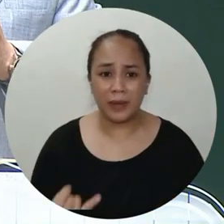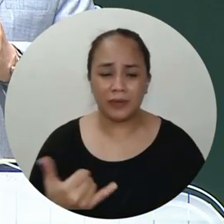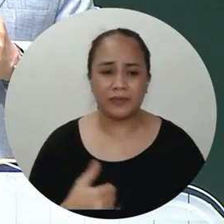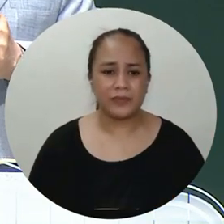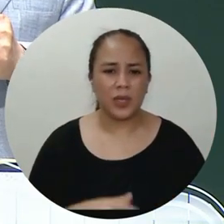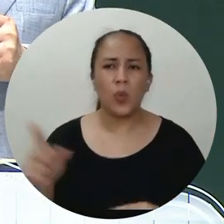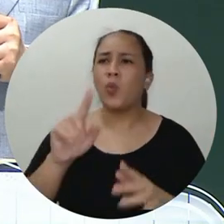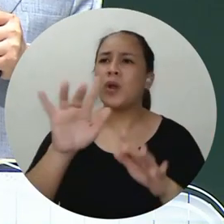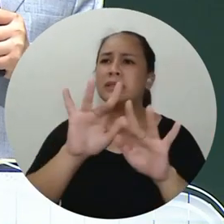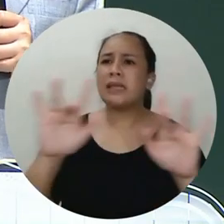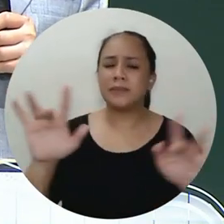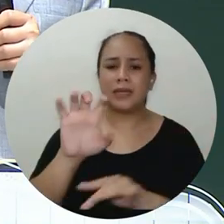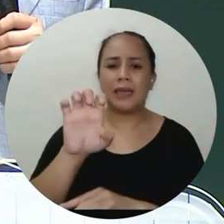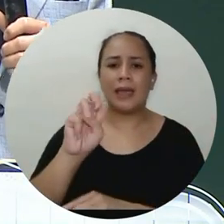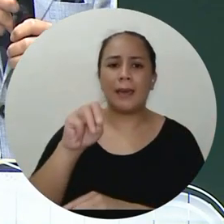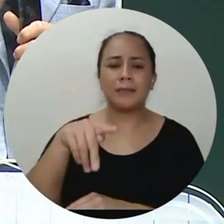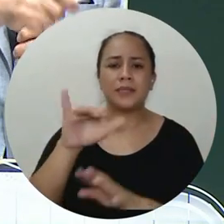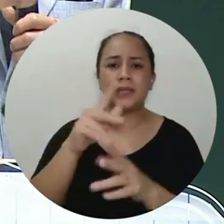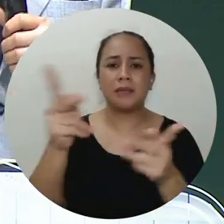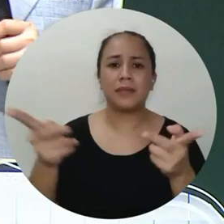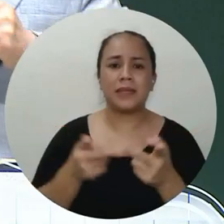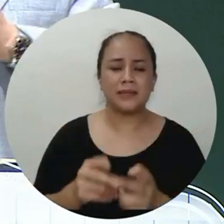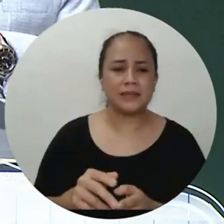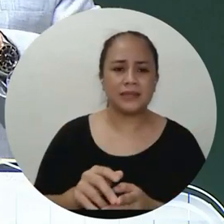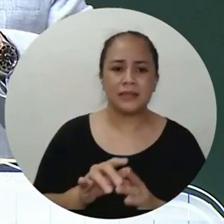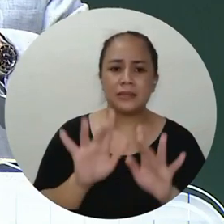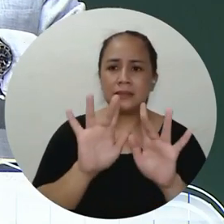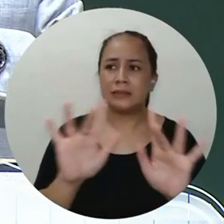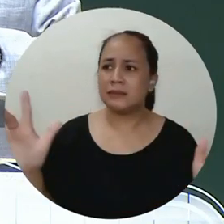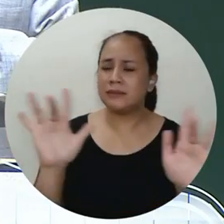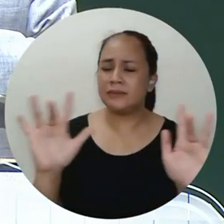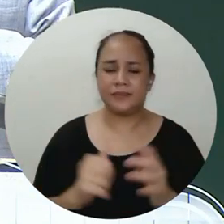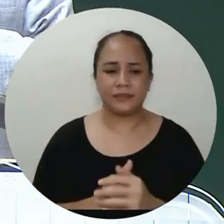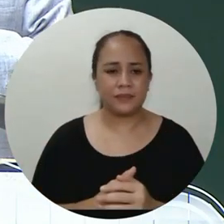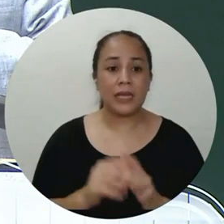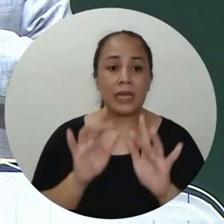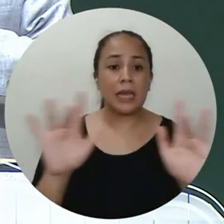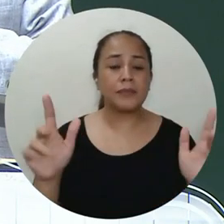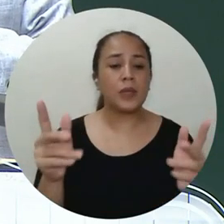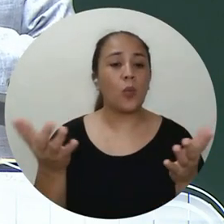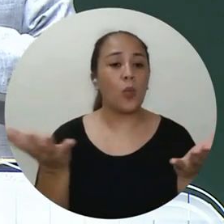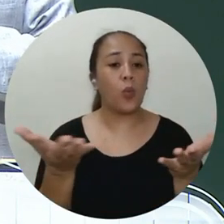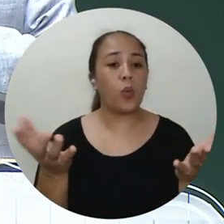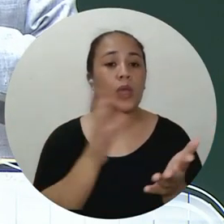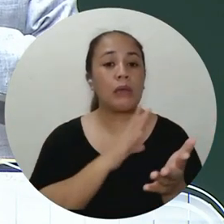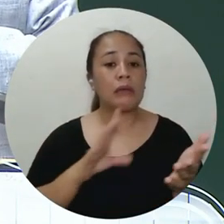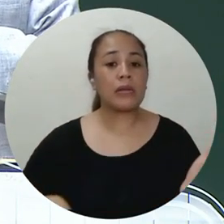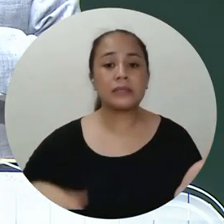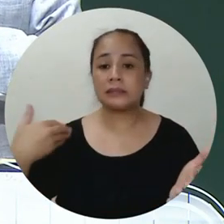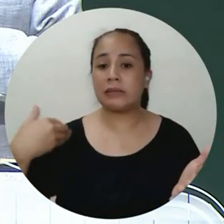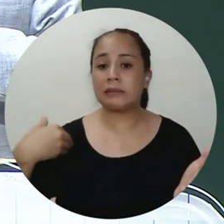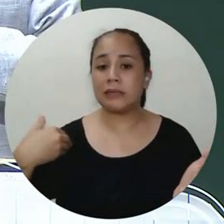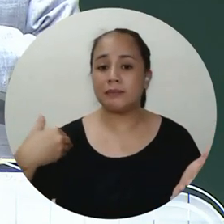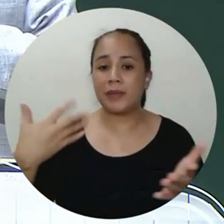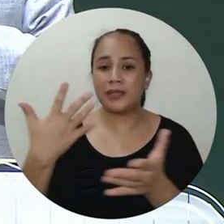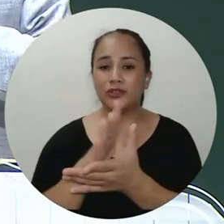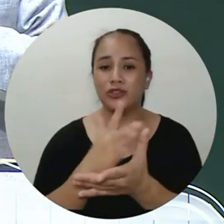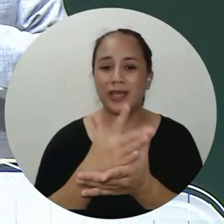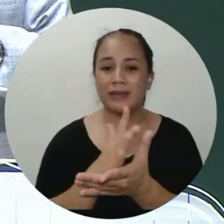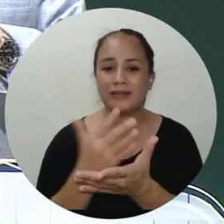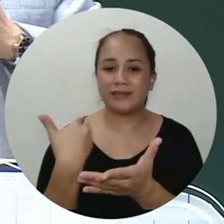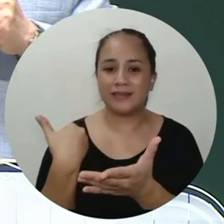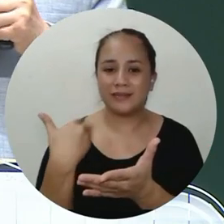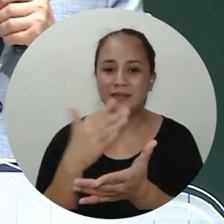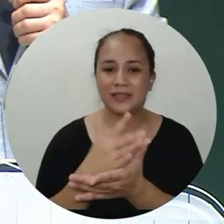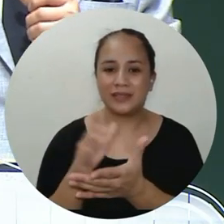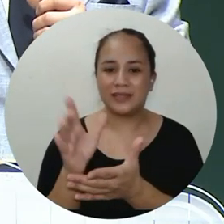place? 그리스도가 정확하게 증거되지 못한 곳이 빈 곳이에요. An empty place is where Christ has not been accurately and surely proclaimed. 아,